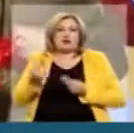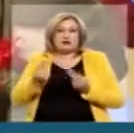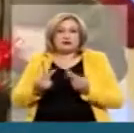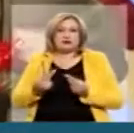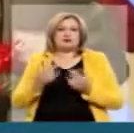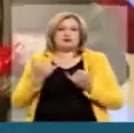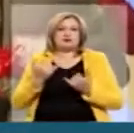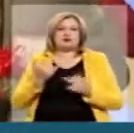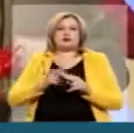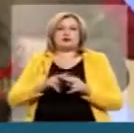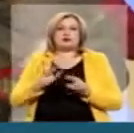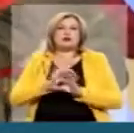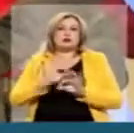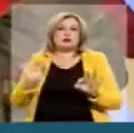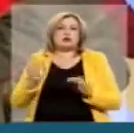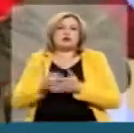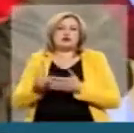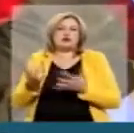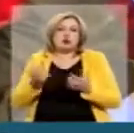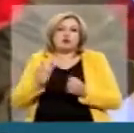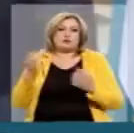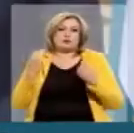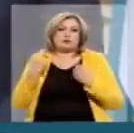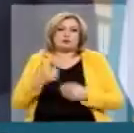Қазақстан Республикасының бірнеше дүркін чемпионы.